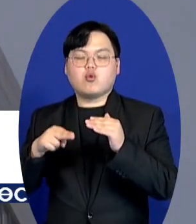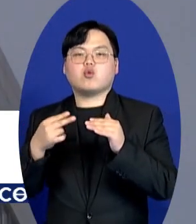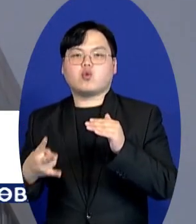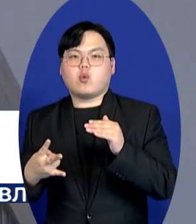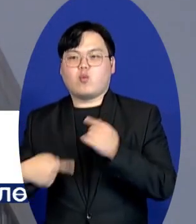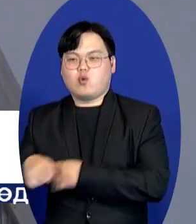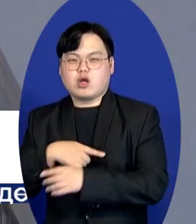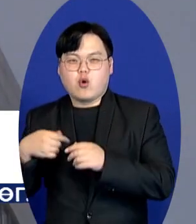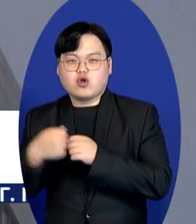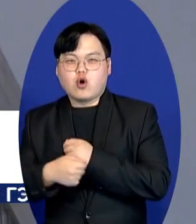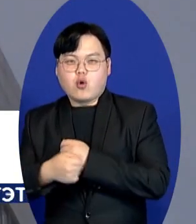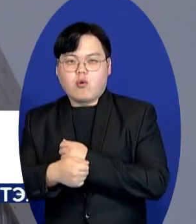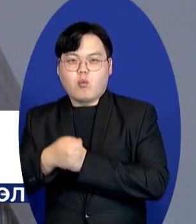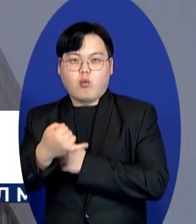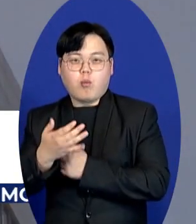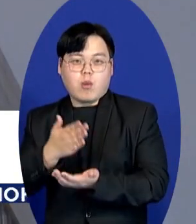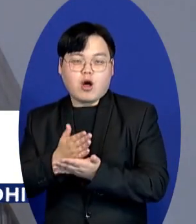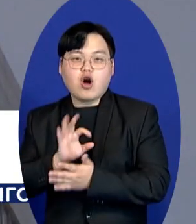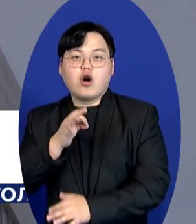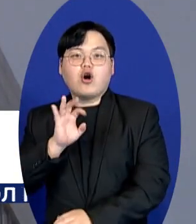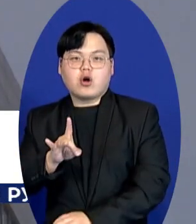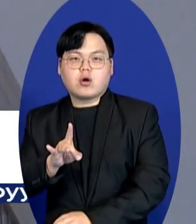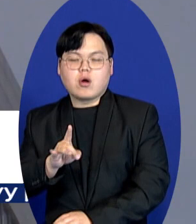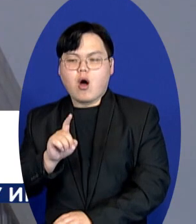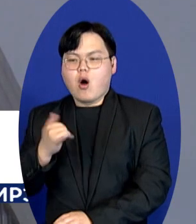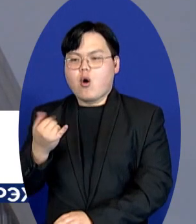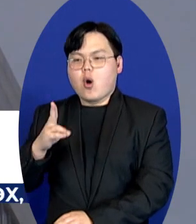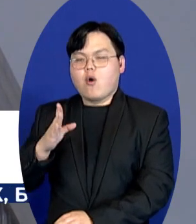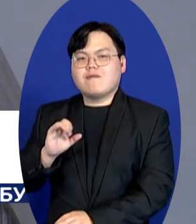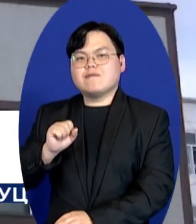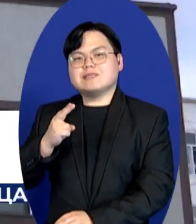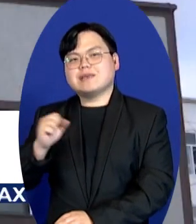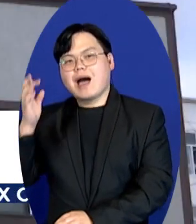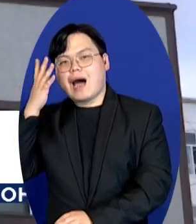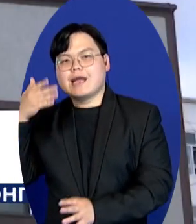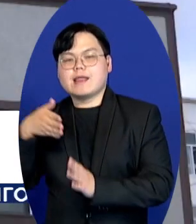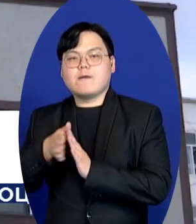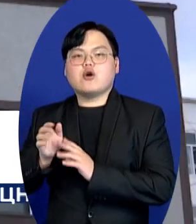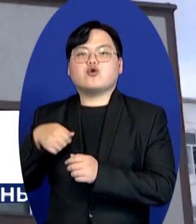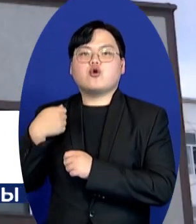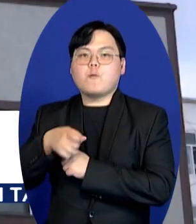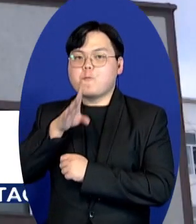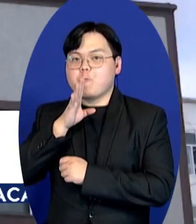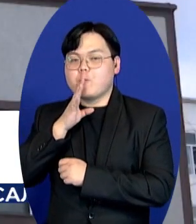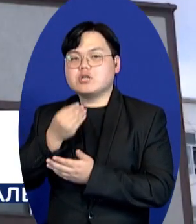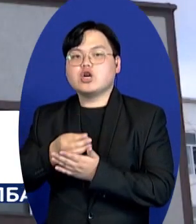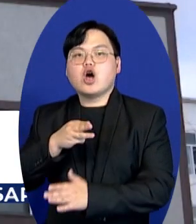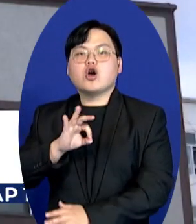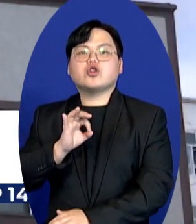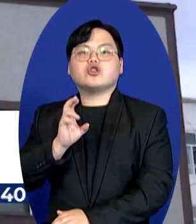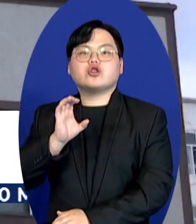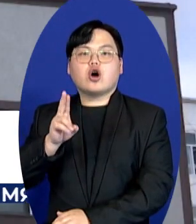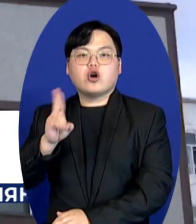нь удаашралтай байгаа төрийн өмчит компаниудын үрийг хувьцаа гаргах замаар төлөхөр болсон. Тухайлбал төрийн орон сууцны корпорац буюу ТОСКийн